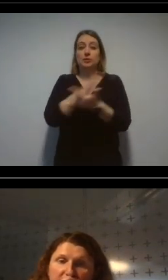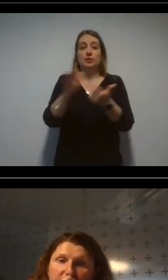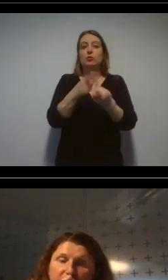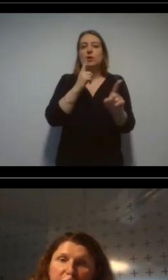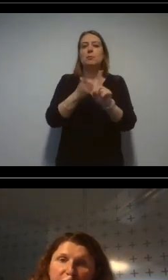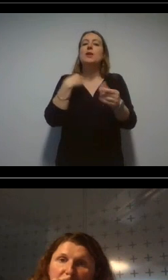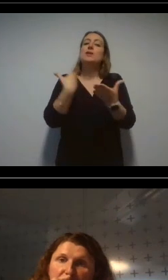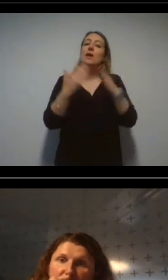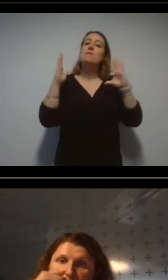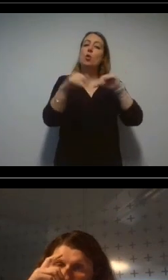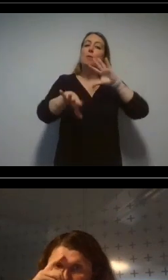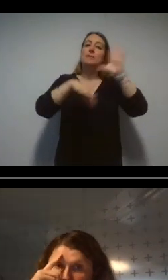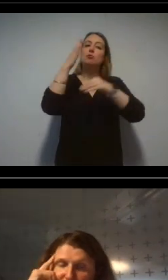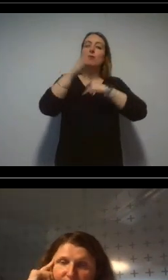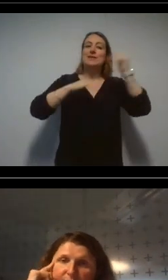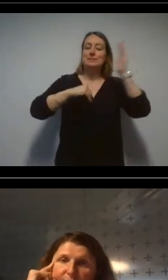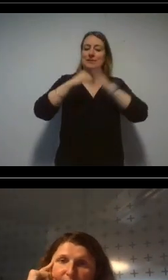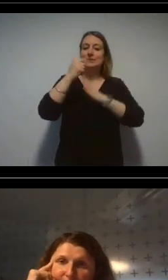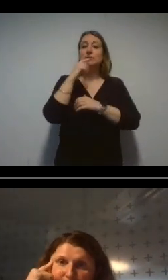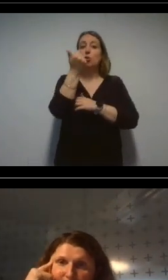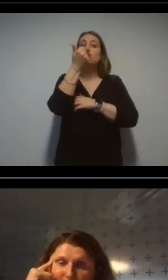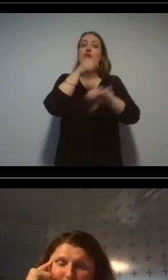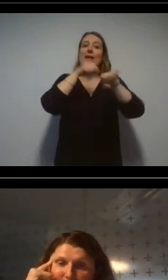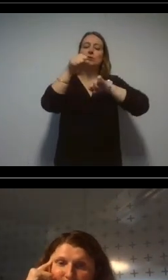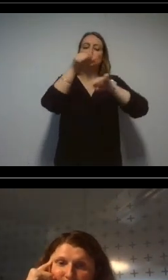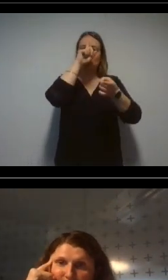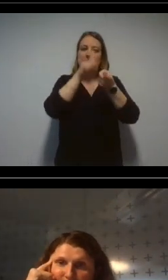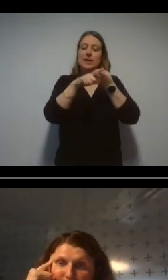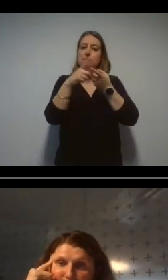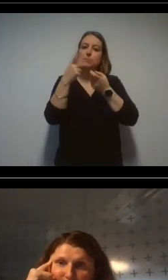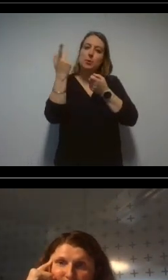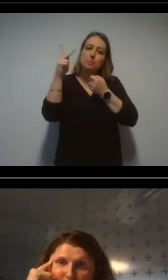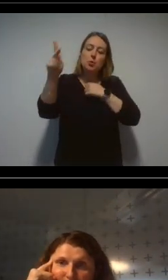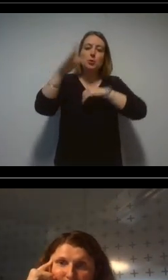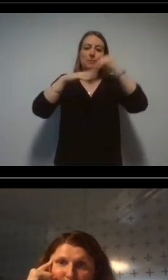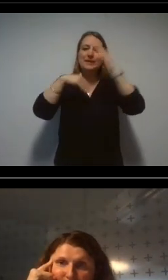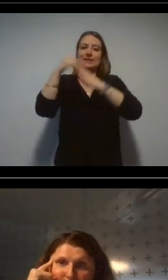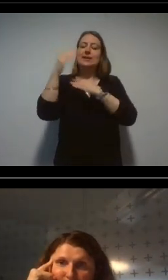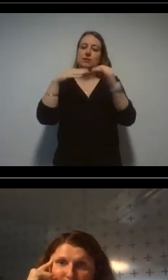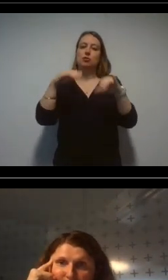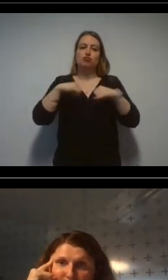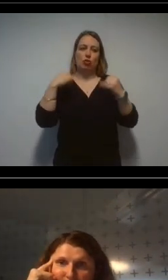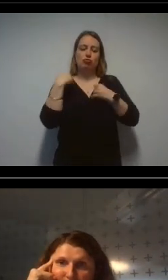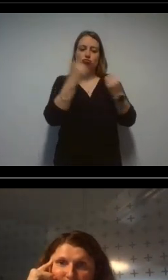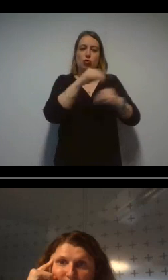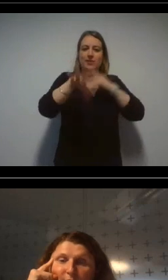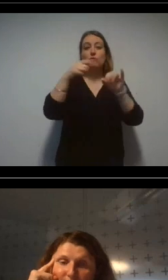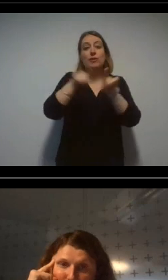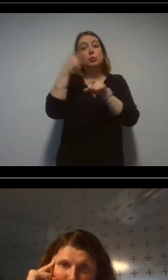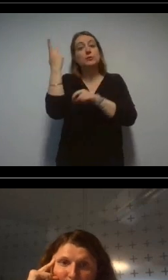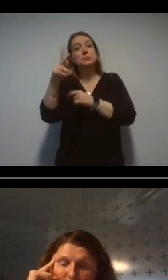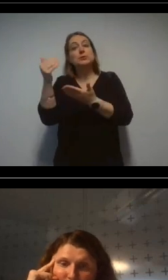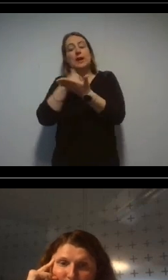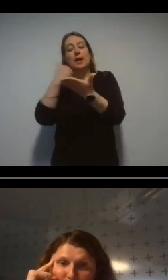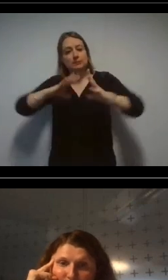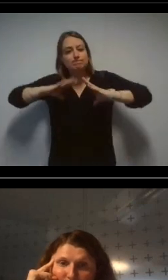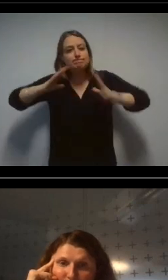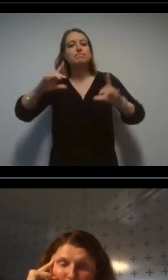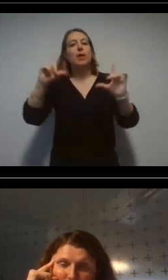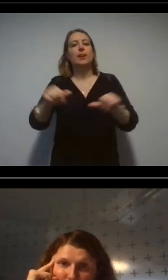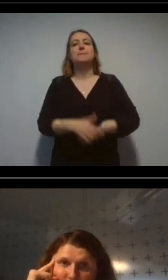C'est une des actions pour aider les jeunes à faire connaître vos métiers et permettre à vos salariés, comme je le disais, de s'engager. Ensuite, on a deux